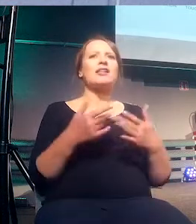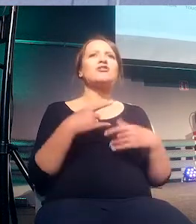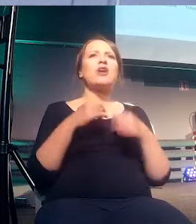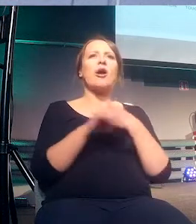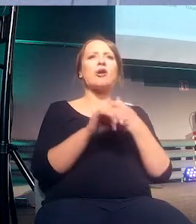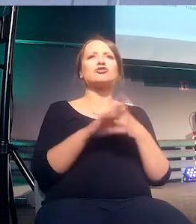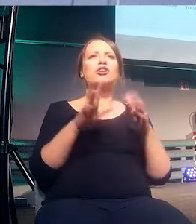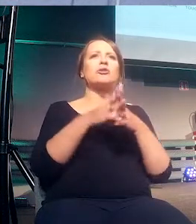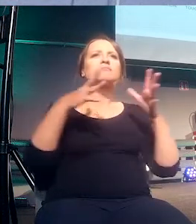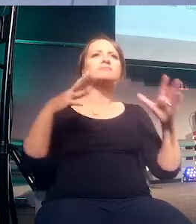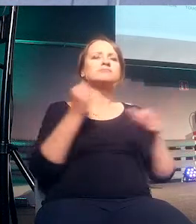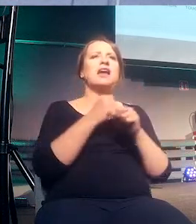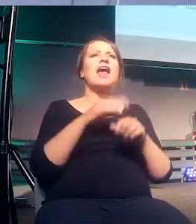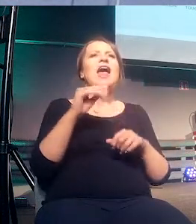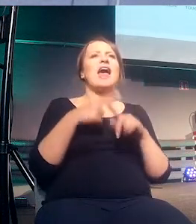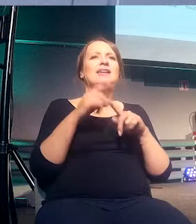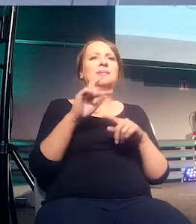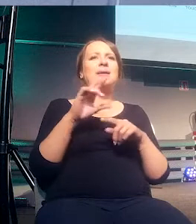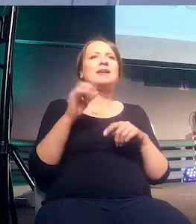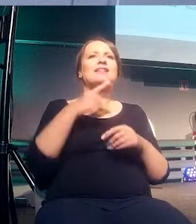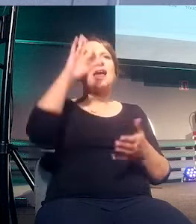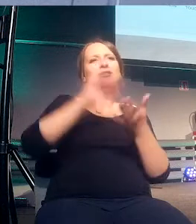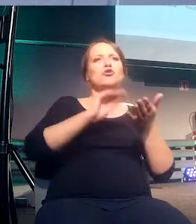swoją skalę. Experience to jest dużo więcej niż UX.